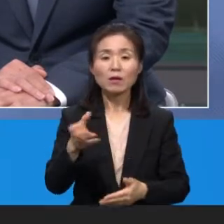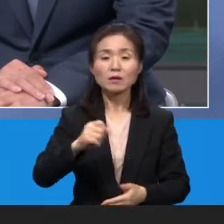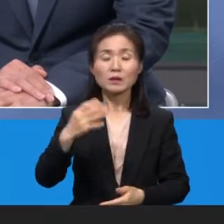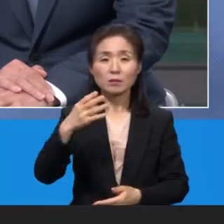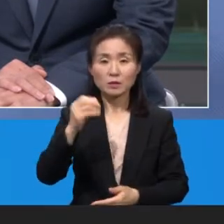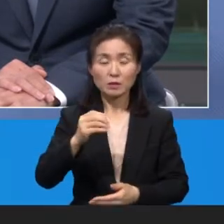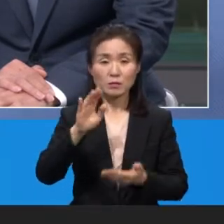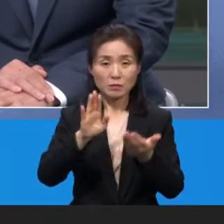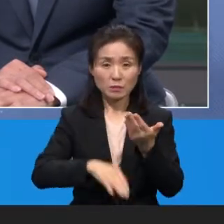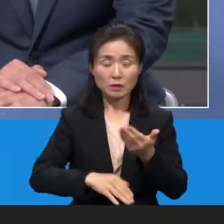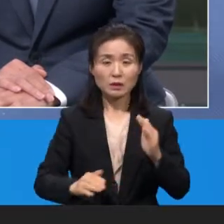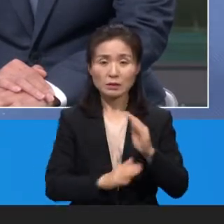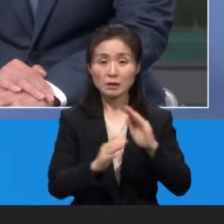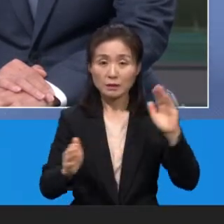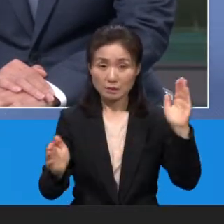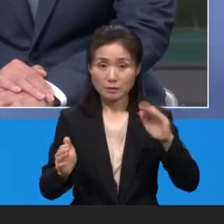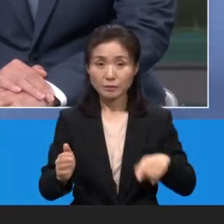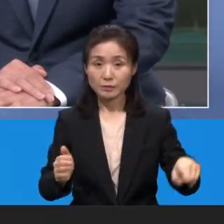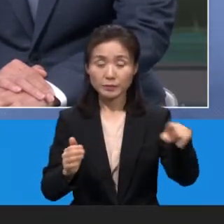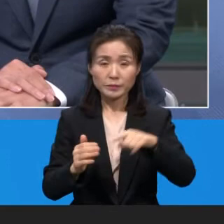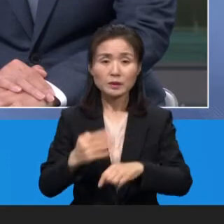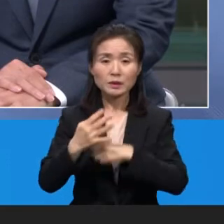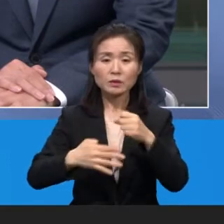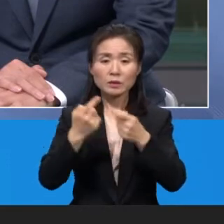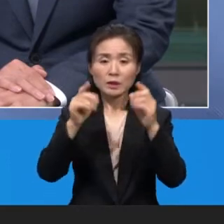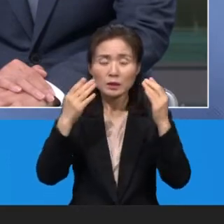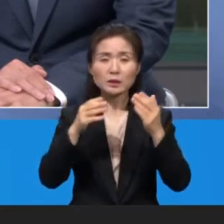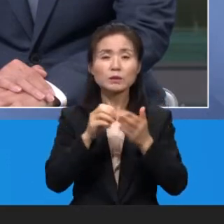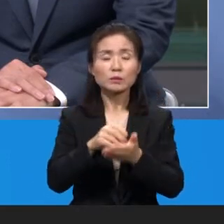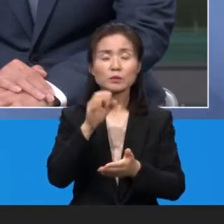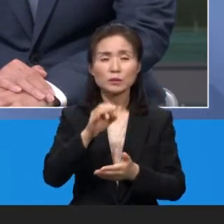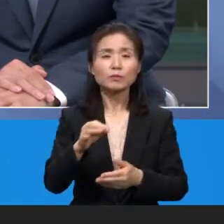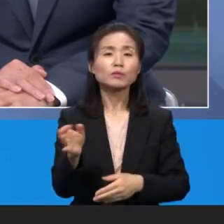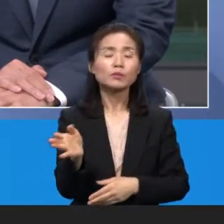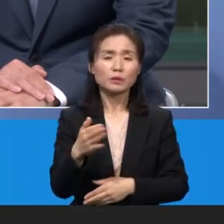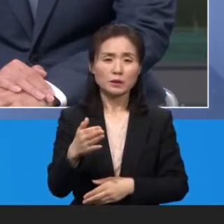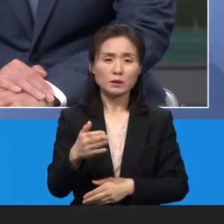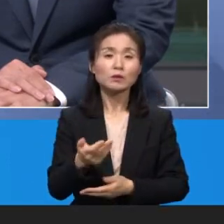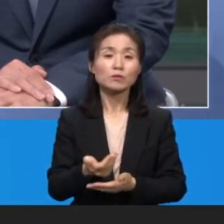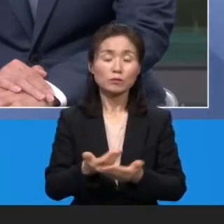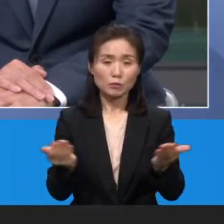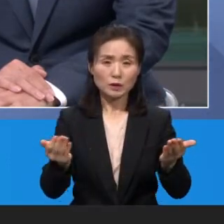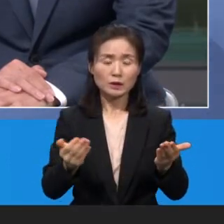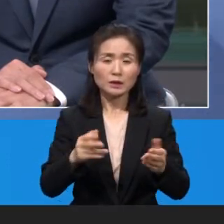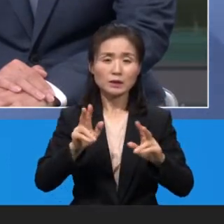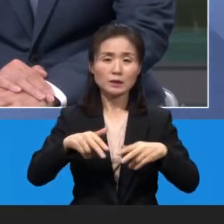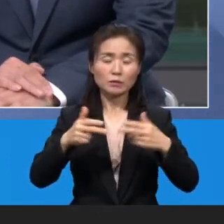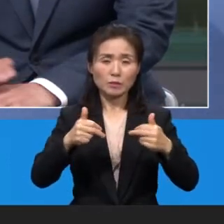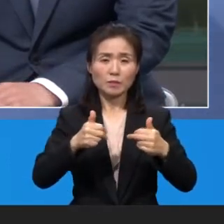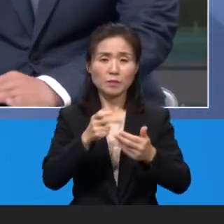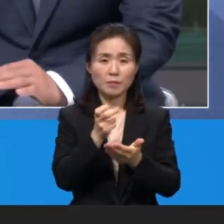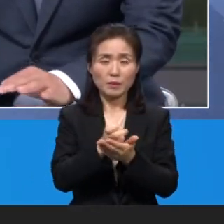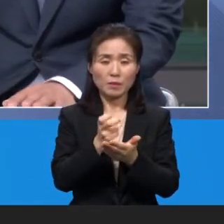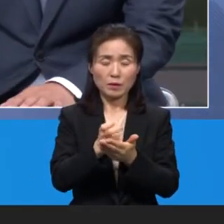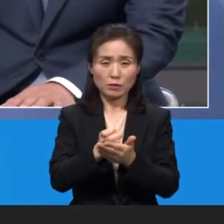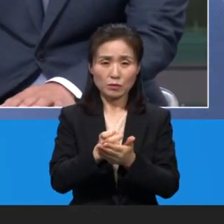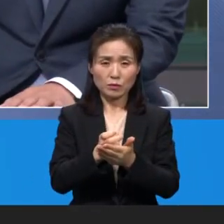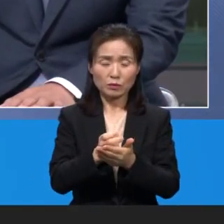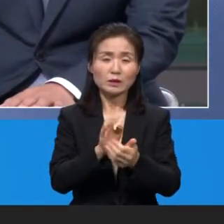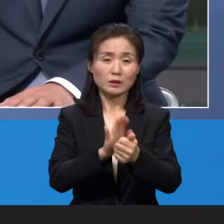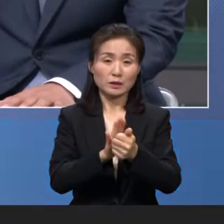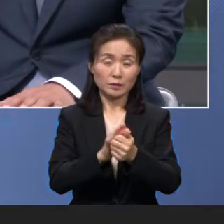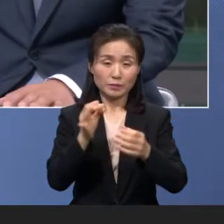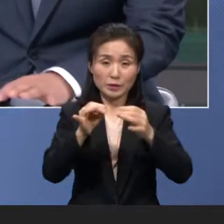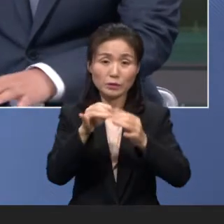미만인 가정의 학생들의 대상으로 4년제 대학 등록금 까지 무상으로 해주자 한의원의 후에 법안도 강력히 지지해